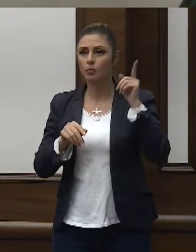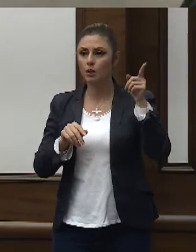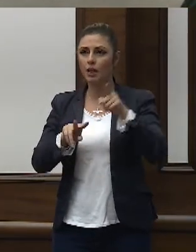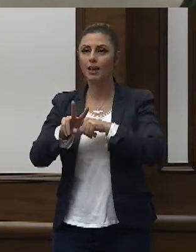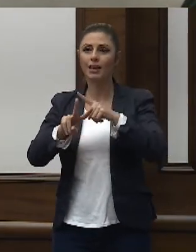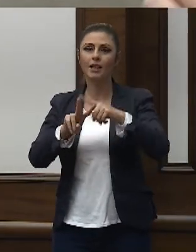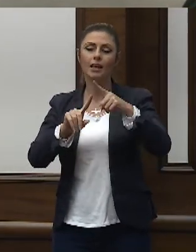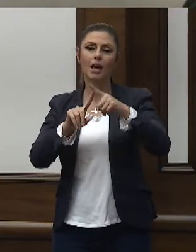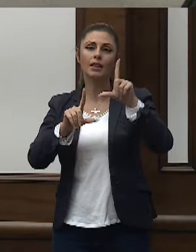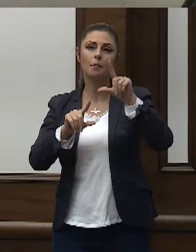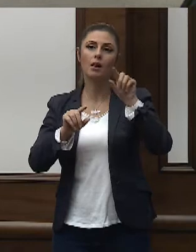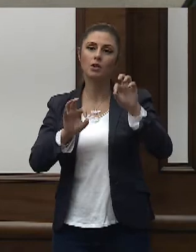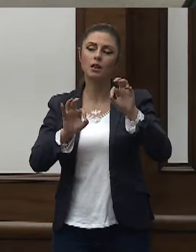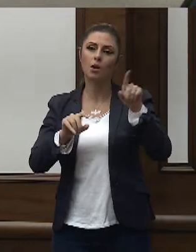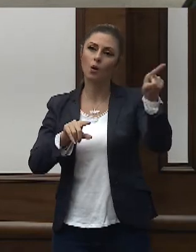olarak kullanan